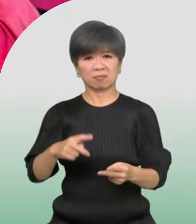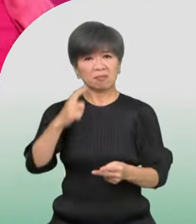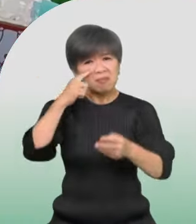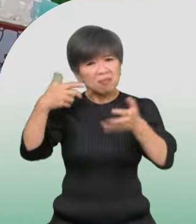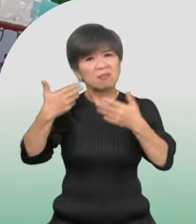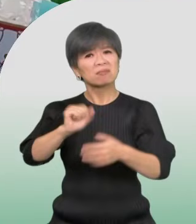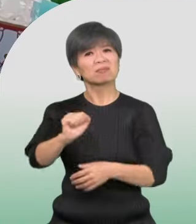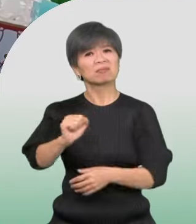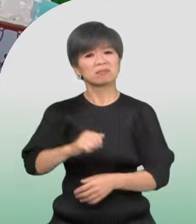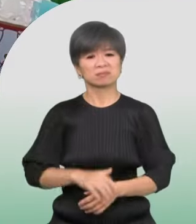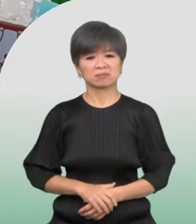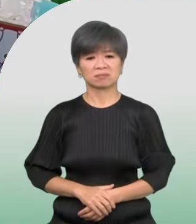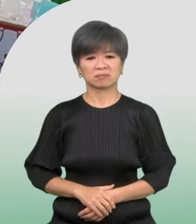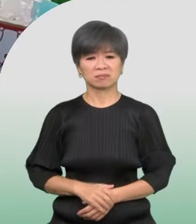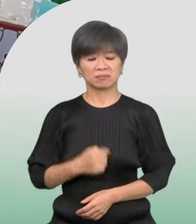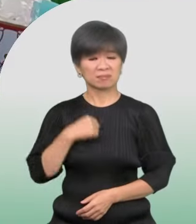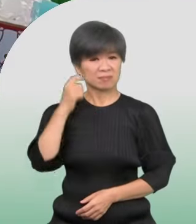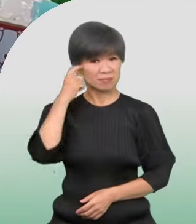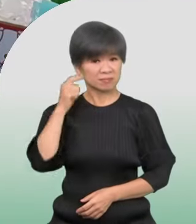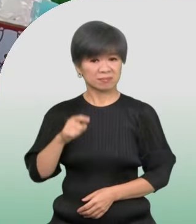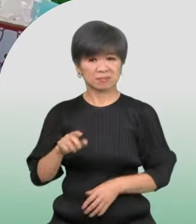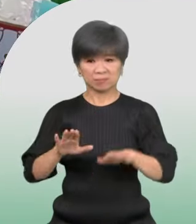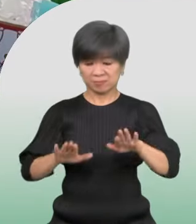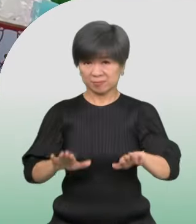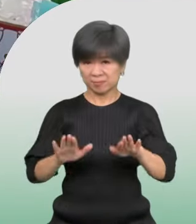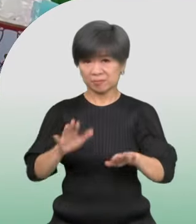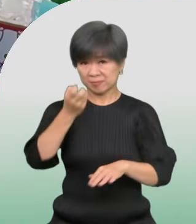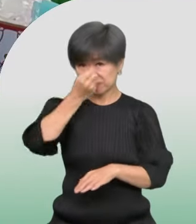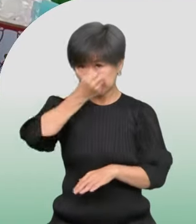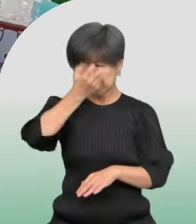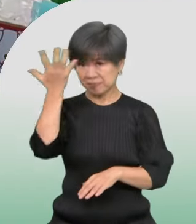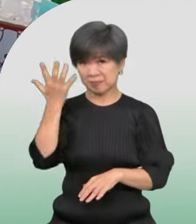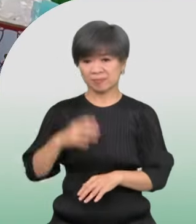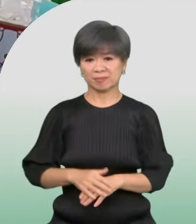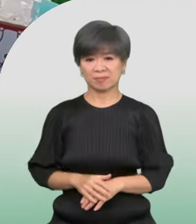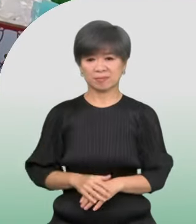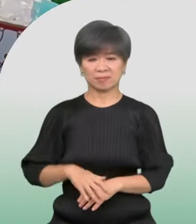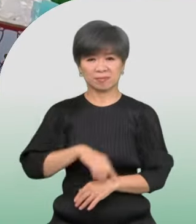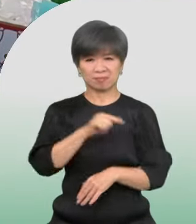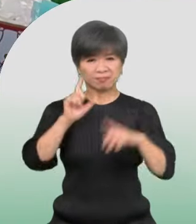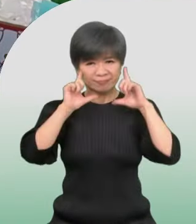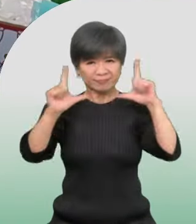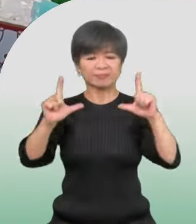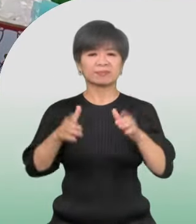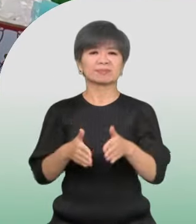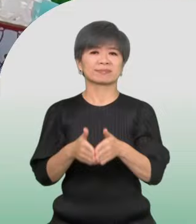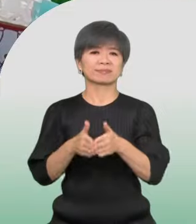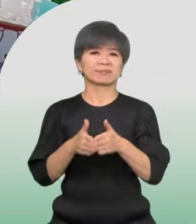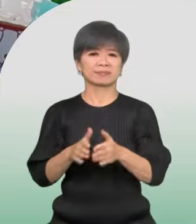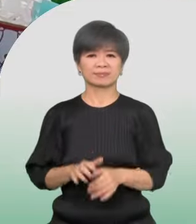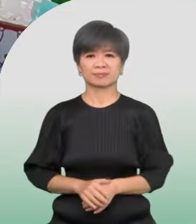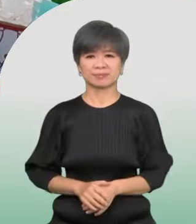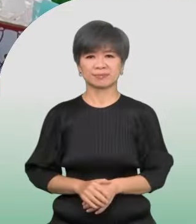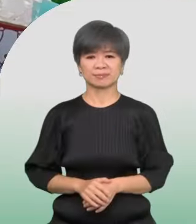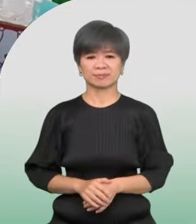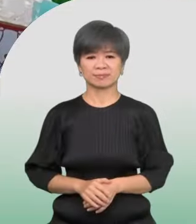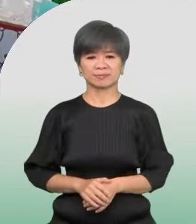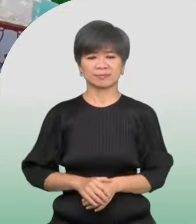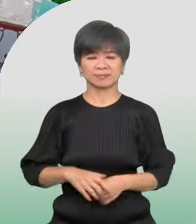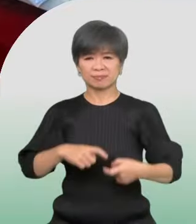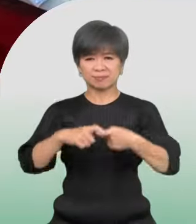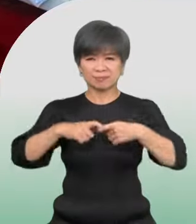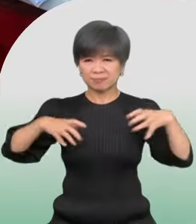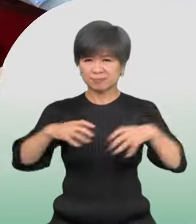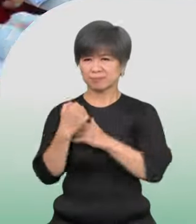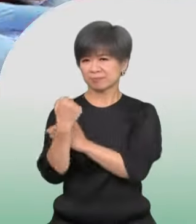得。 应该是想嘅，吼，一摆应该喺度后生啊，一进来起出来，吼，大家中华什么大